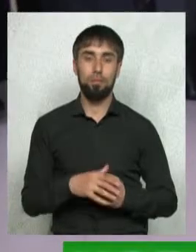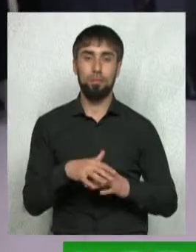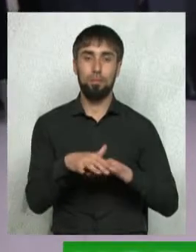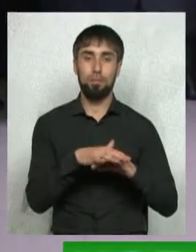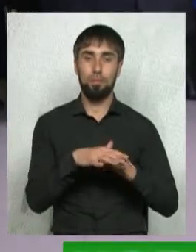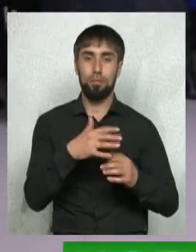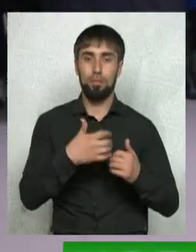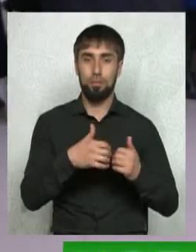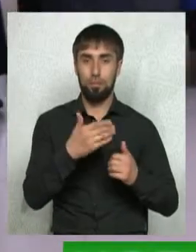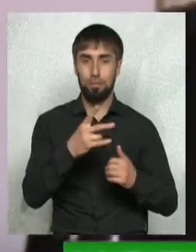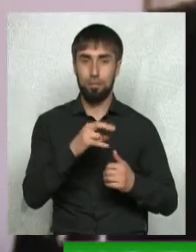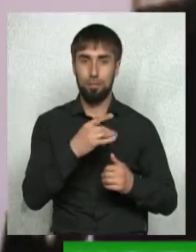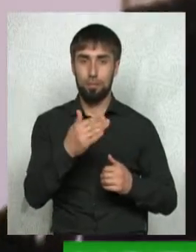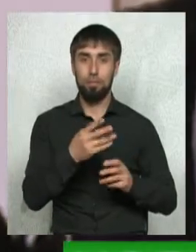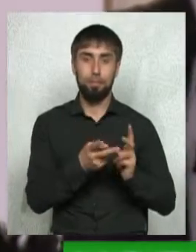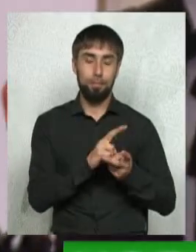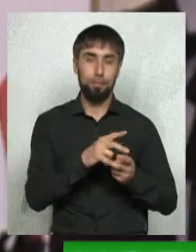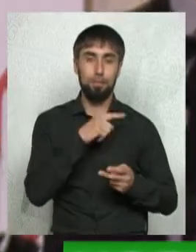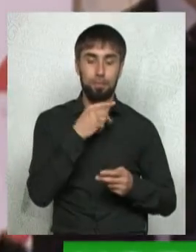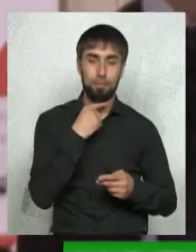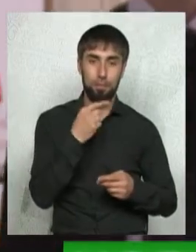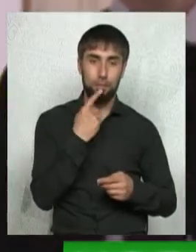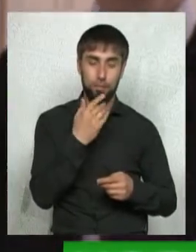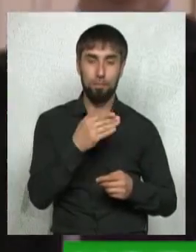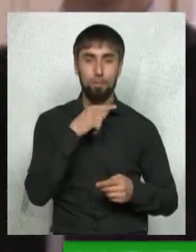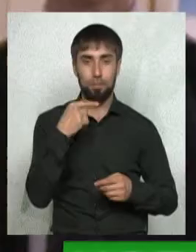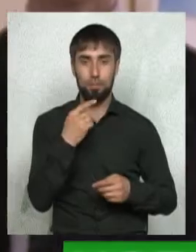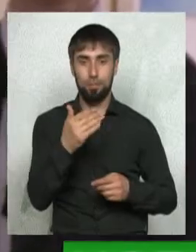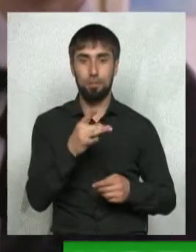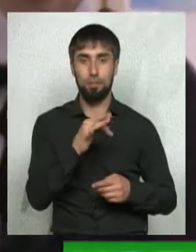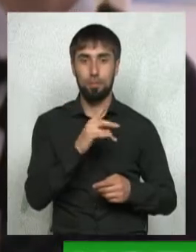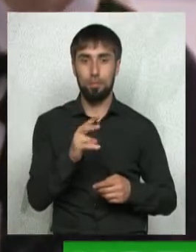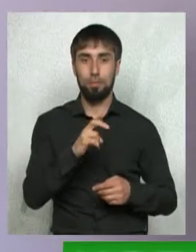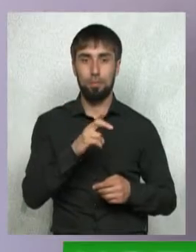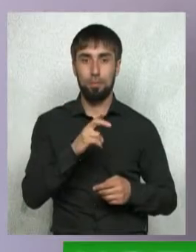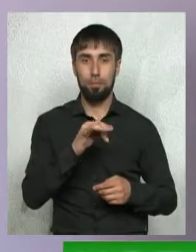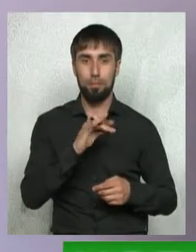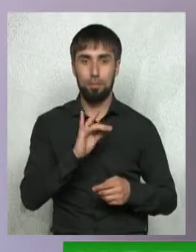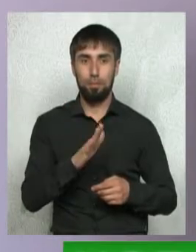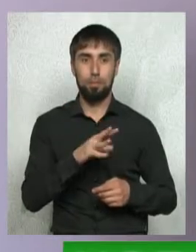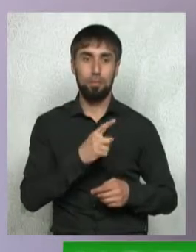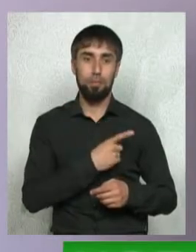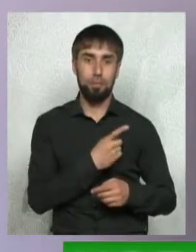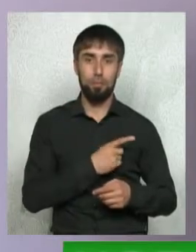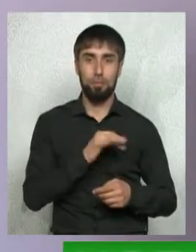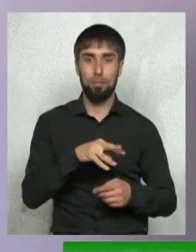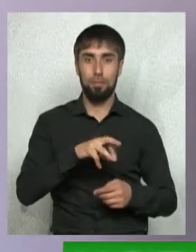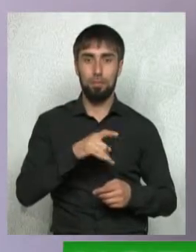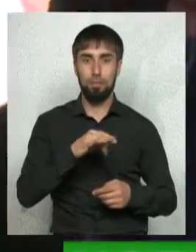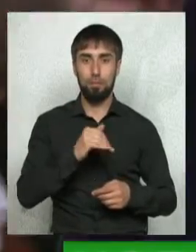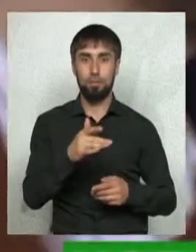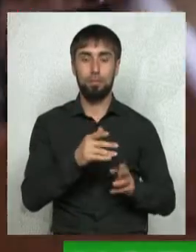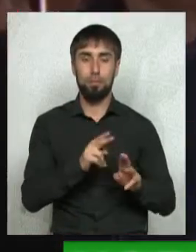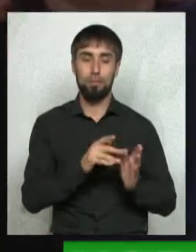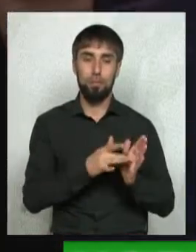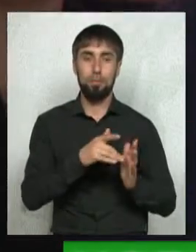Международный язык сменяется русским. Школьники мастерски обыгрывают одну из сцен знаменитого романа Булгакова «Мастер и Маргарита». А после окончания небольшого